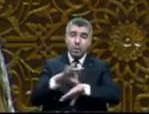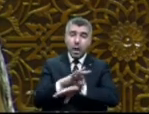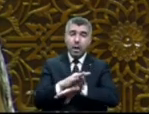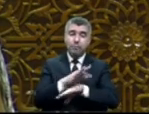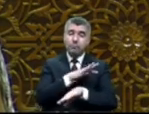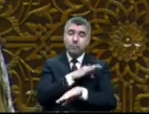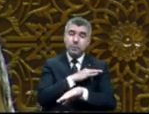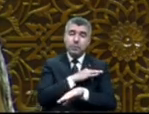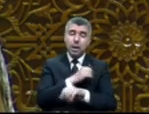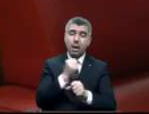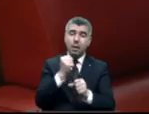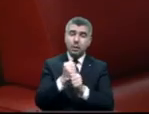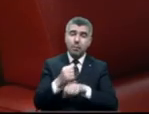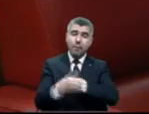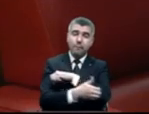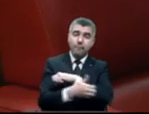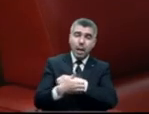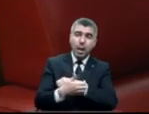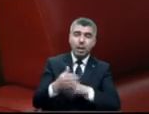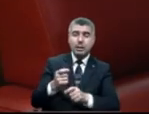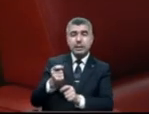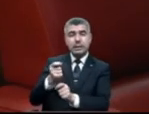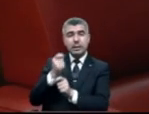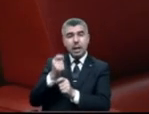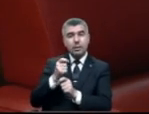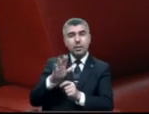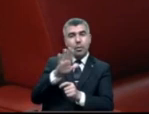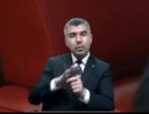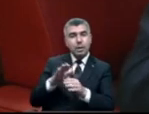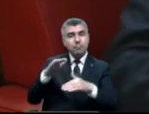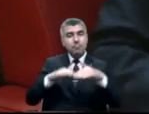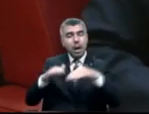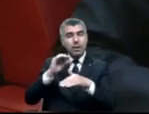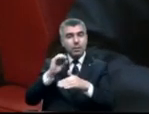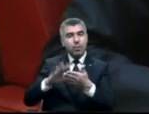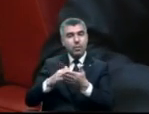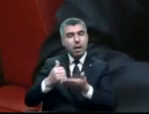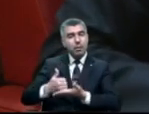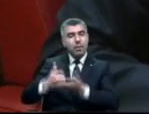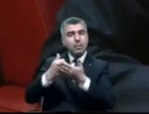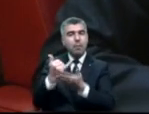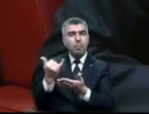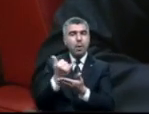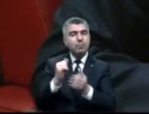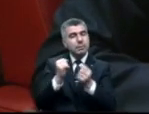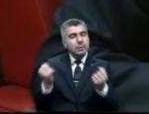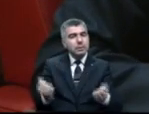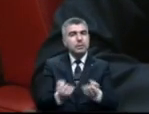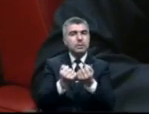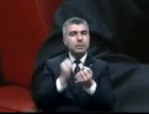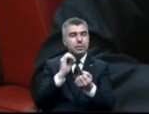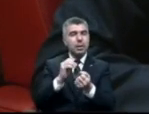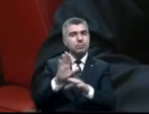ومستخدمين وعمال زراعيين وفلاحين كادحين وصيادين للنهوض بأوضاعهم الاقتصادية والاجتماعية. فإننا ندعو السيد الوزير